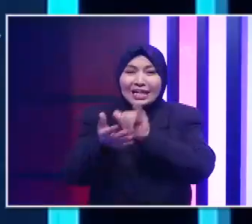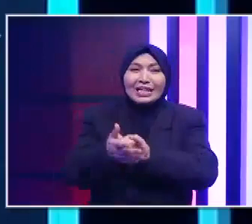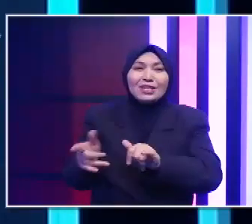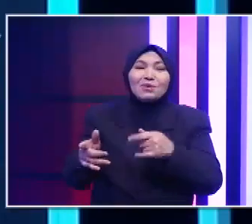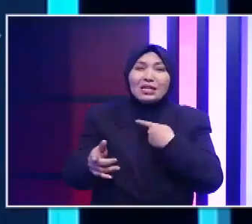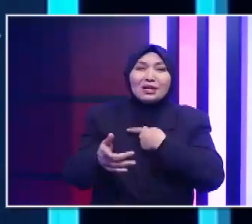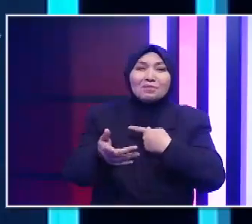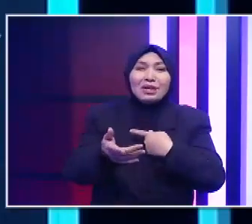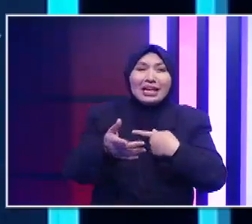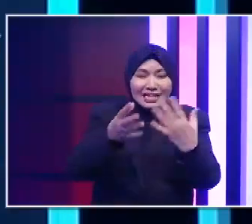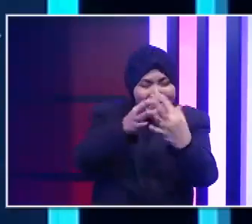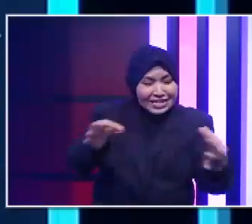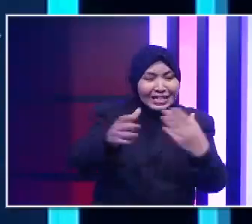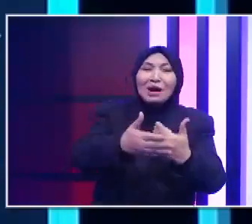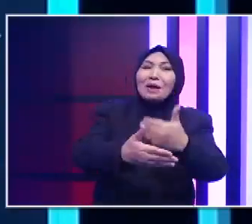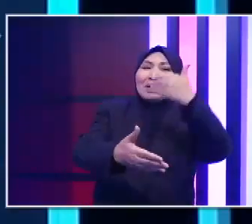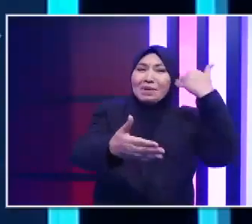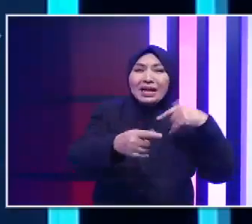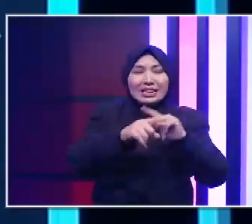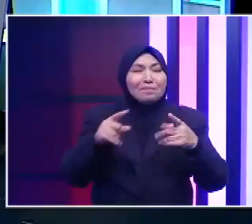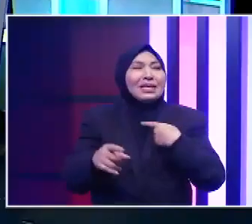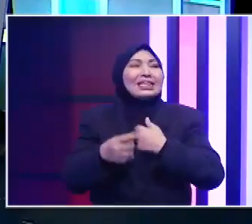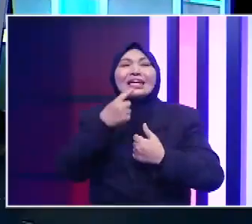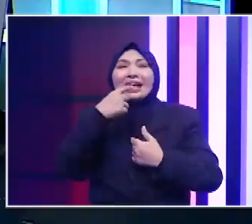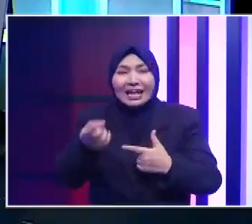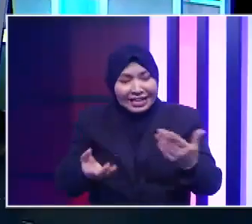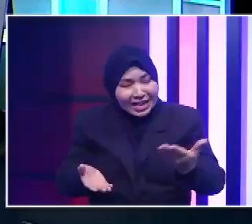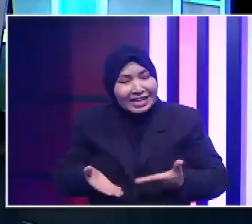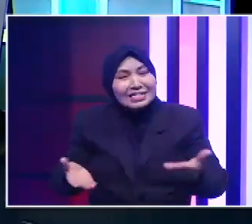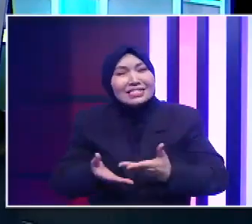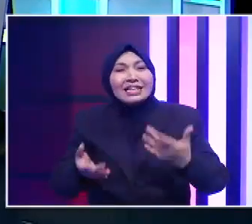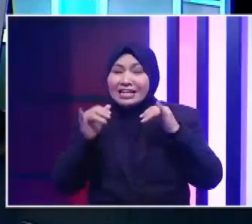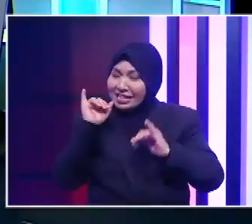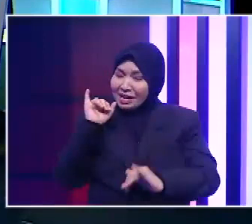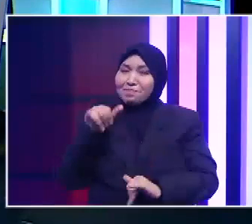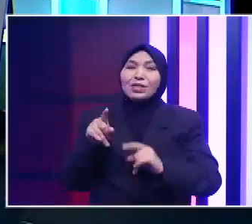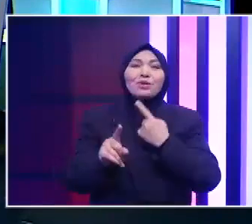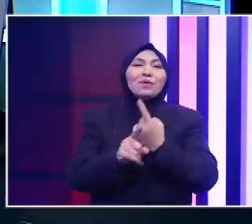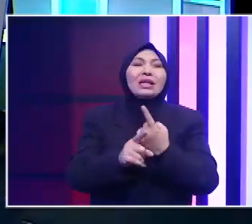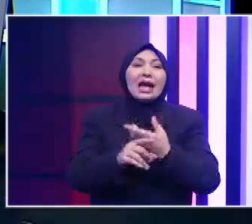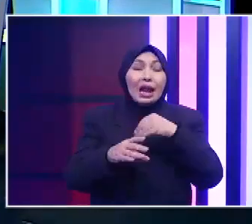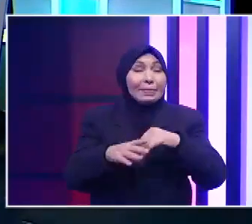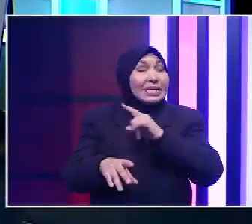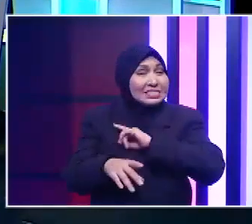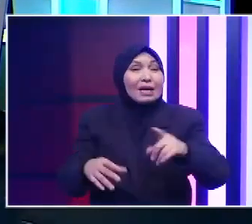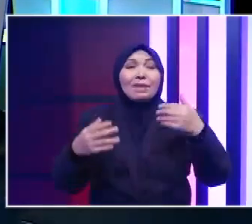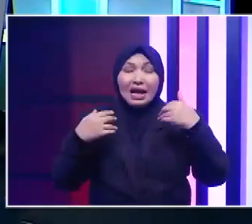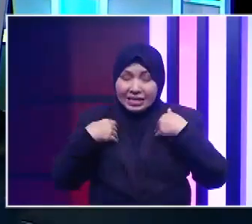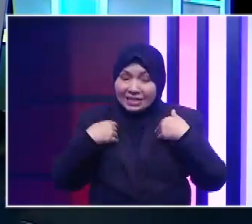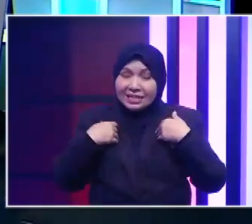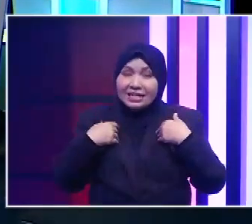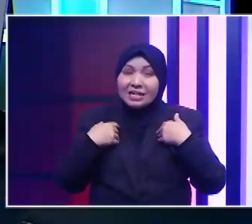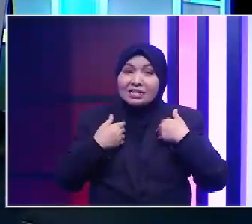itu mencuri tetapi kita katakan bahwa ia betul Aisha di dalam Islam adalah